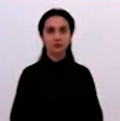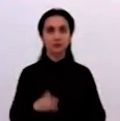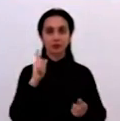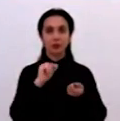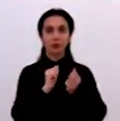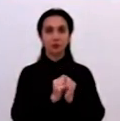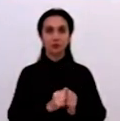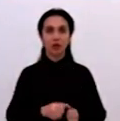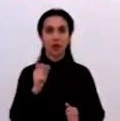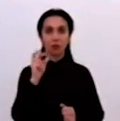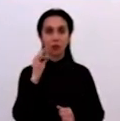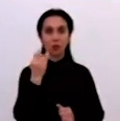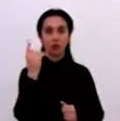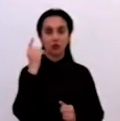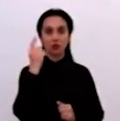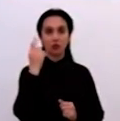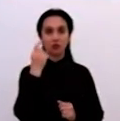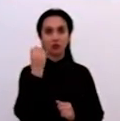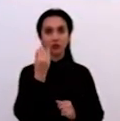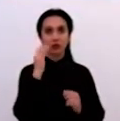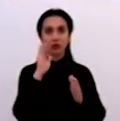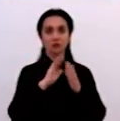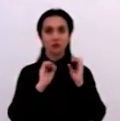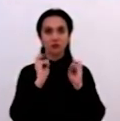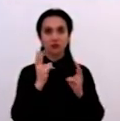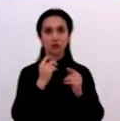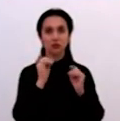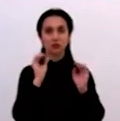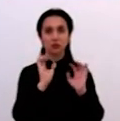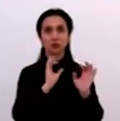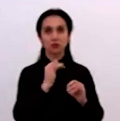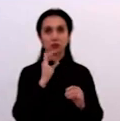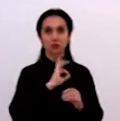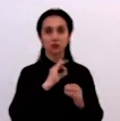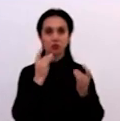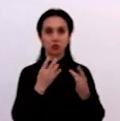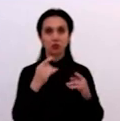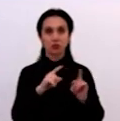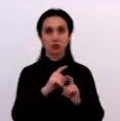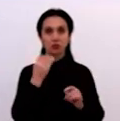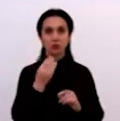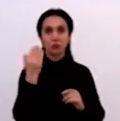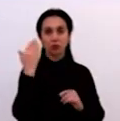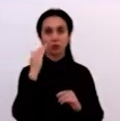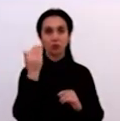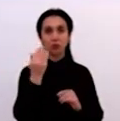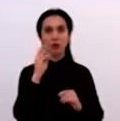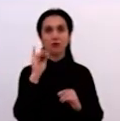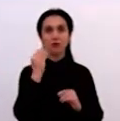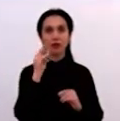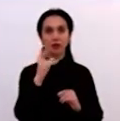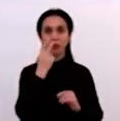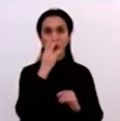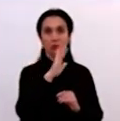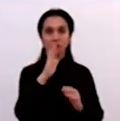Yodda saqlang. Axborotlarni xavfsizligini ta'minlashning eng sodda va samarali usullaridan biri bu biror bir fayllarni